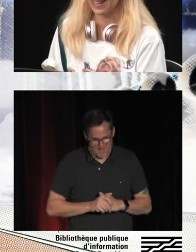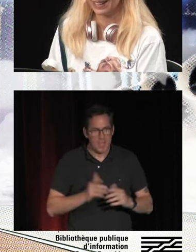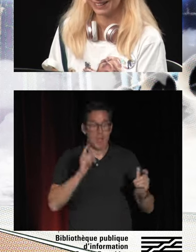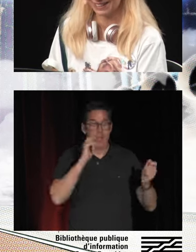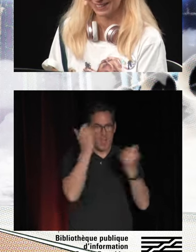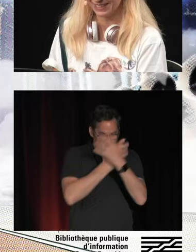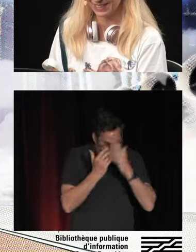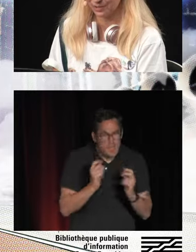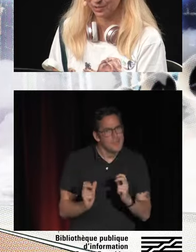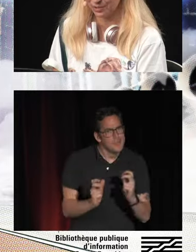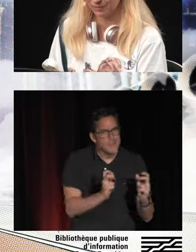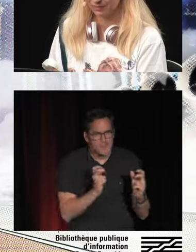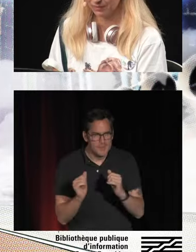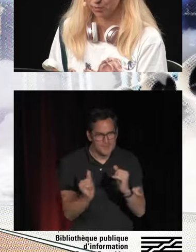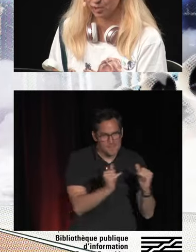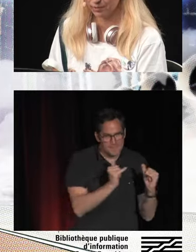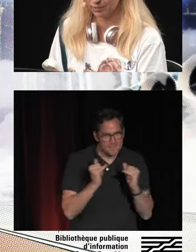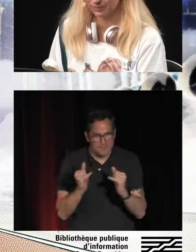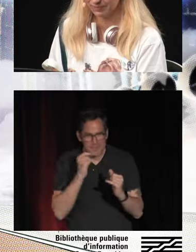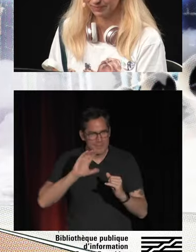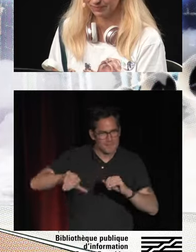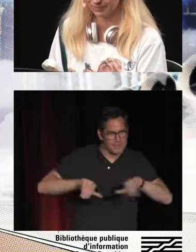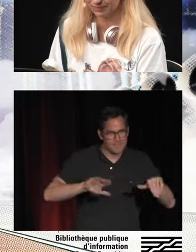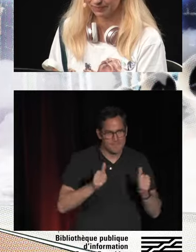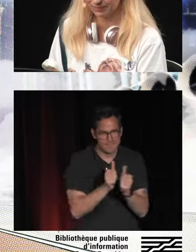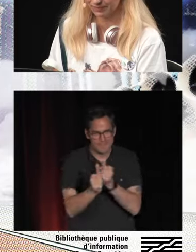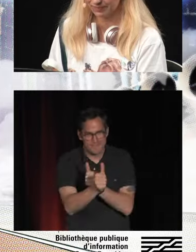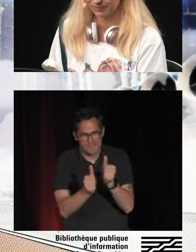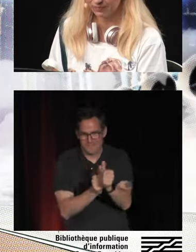Hop là! Allez, on change. Bougez-vous!